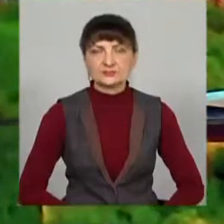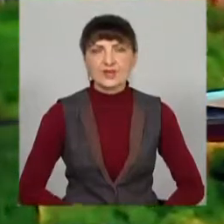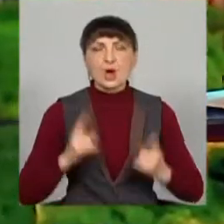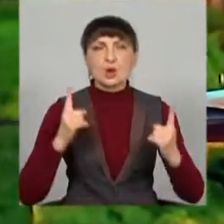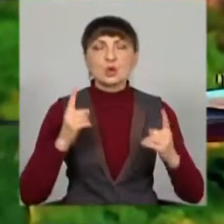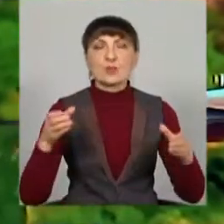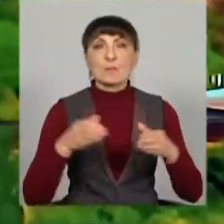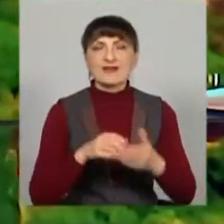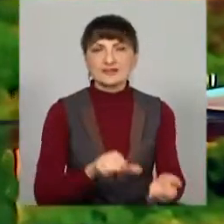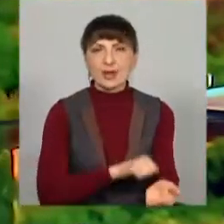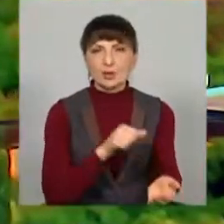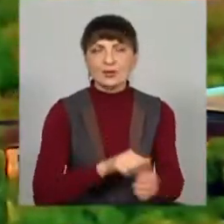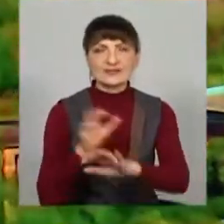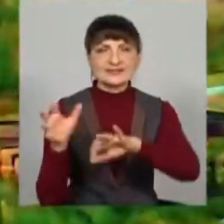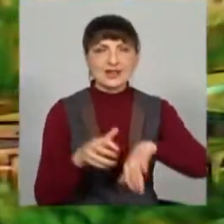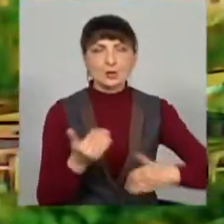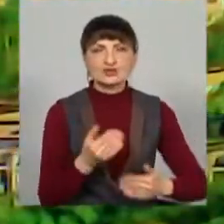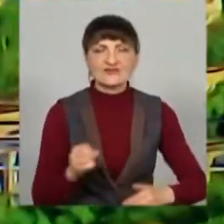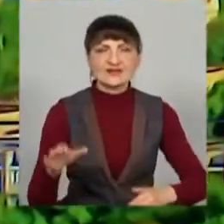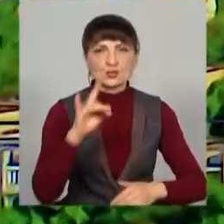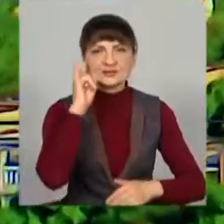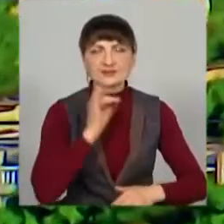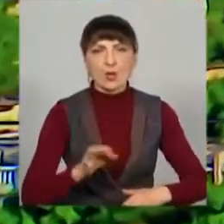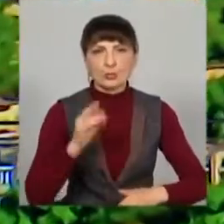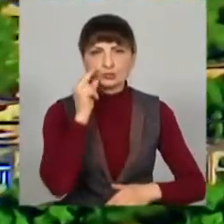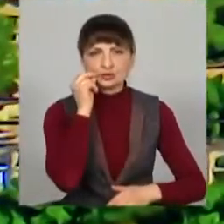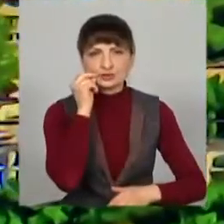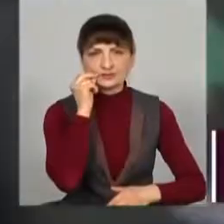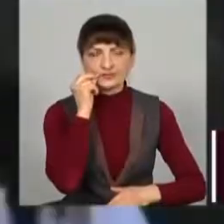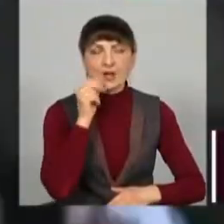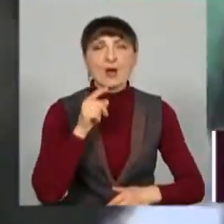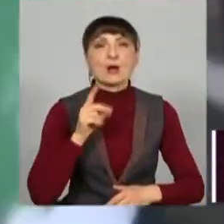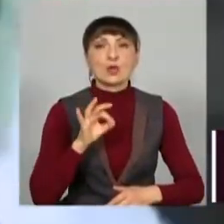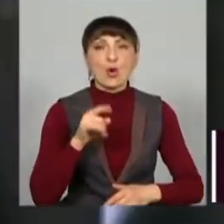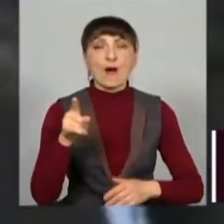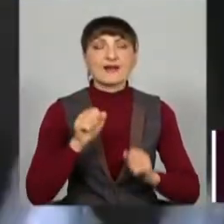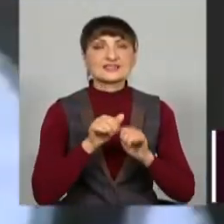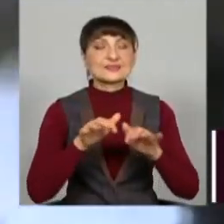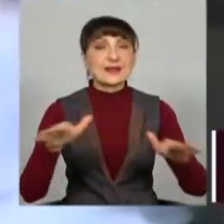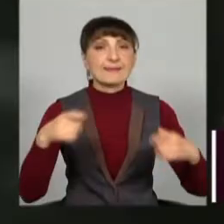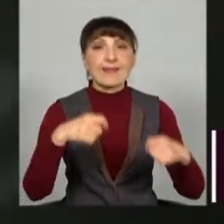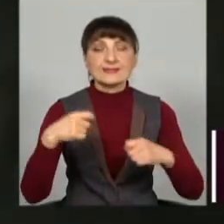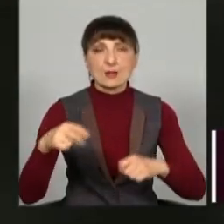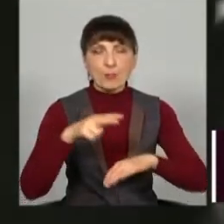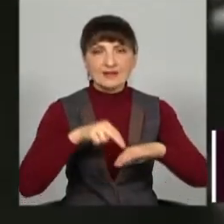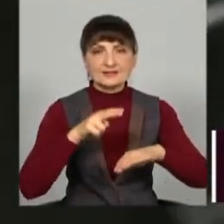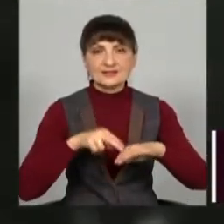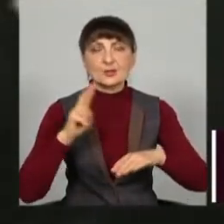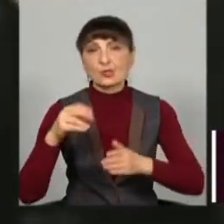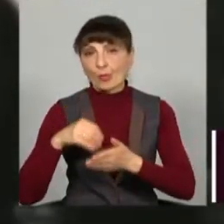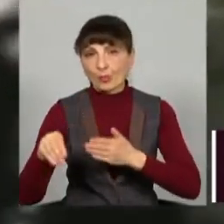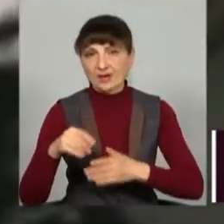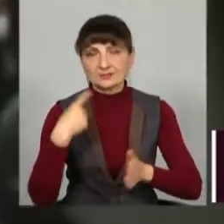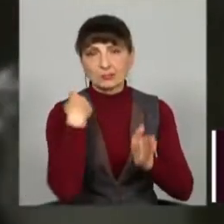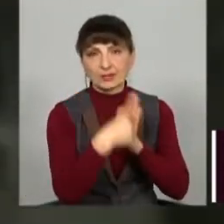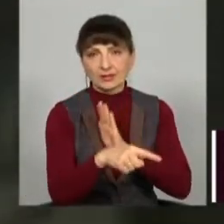Крупную партию марихуаны изъяли у жителя Восточно-Казахстанской области. Примечательно, но распространителя полицейским выдал покупатель.